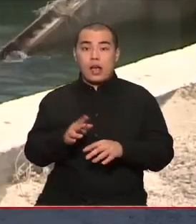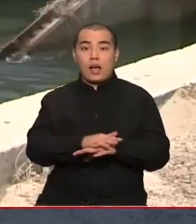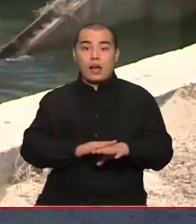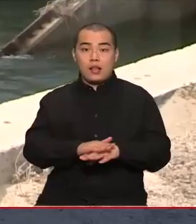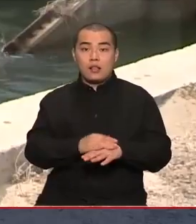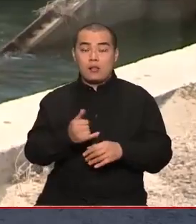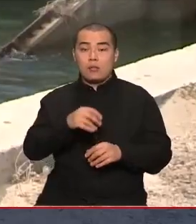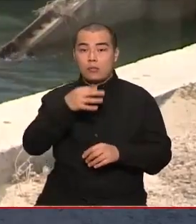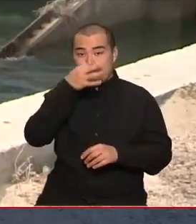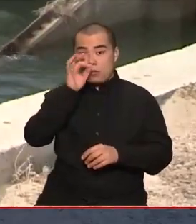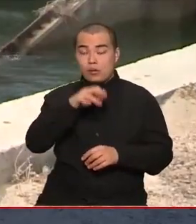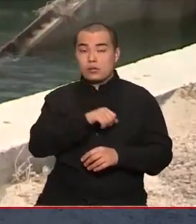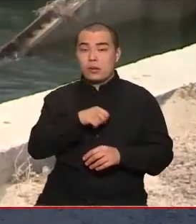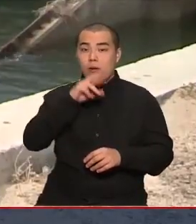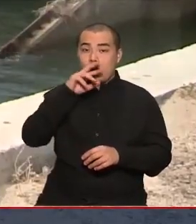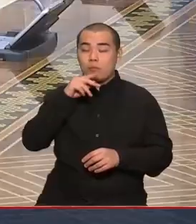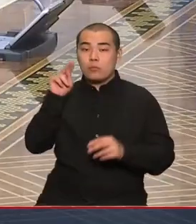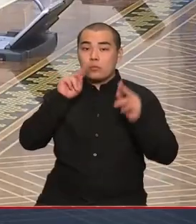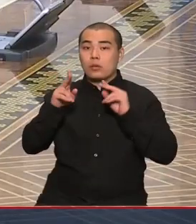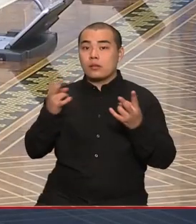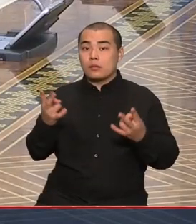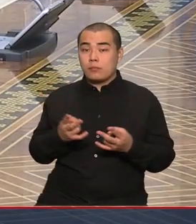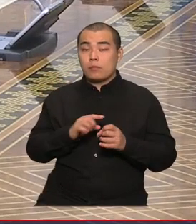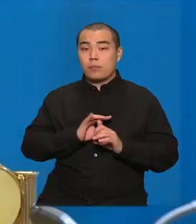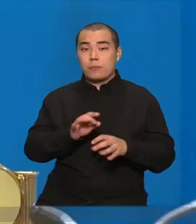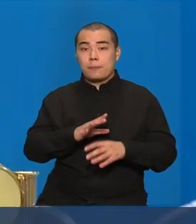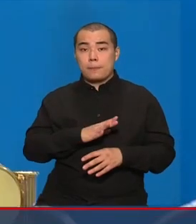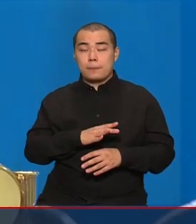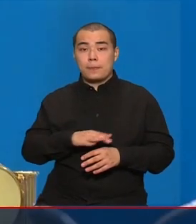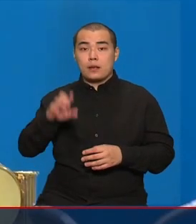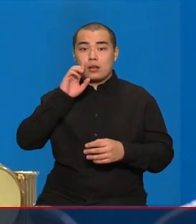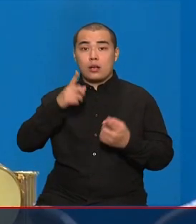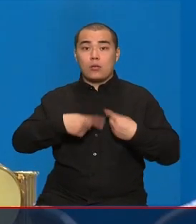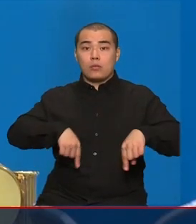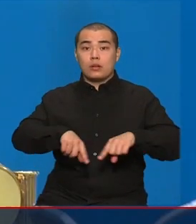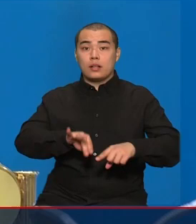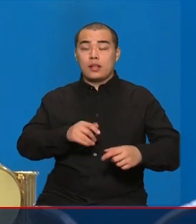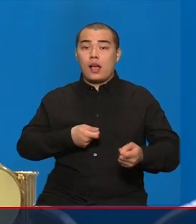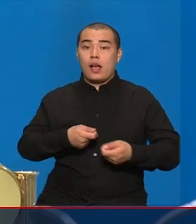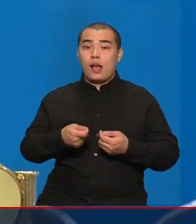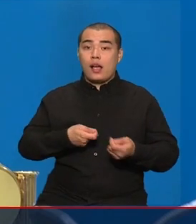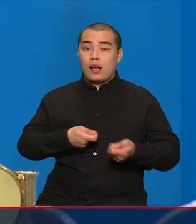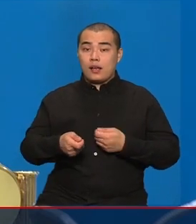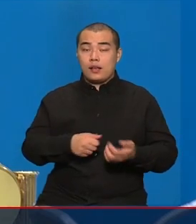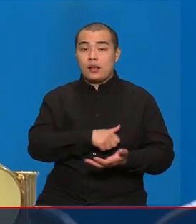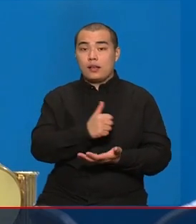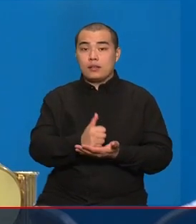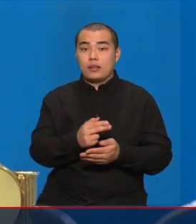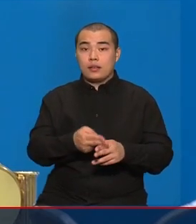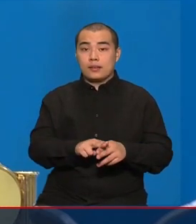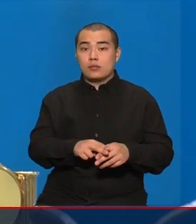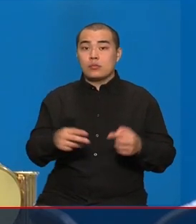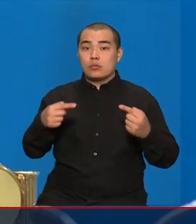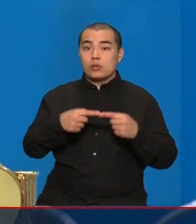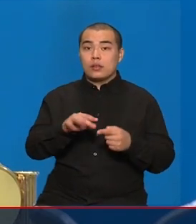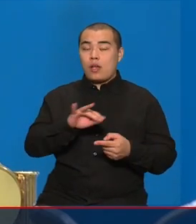тәжірибеге қанығып, қателіктен сабақ алу қажет. Мемлекеттік органдар және әкімдіктер арасында нақты әрі